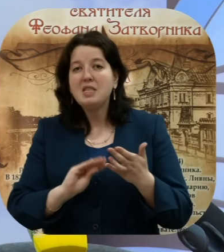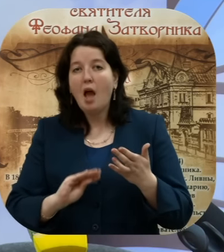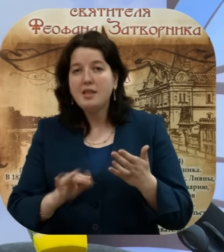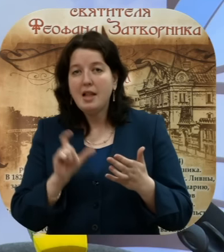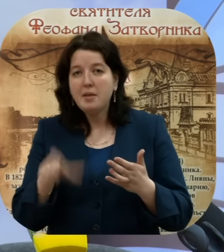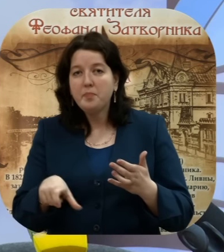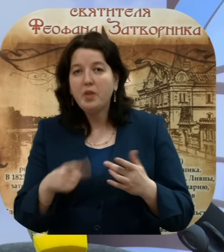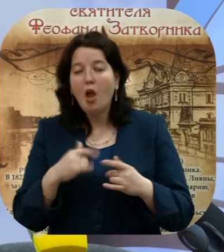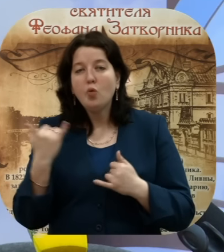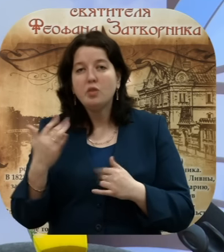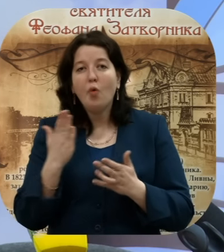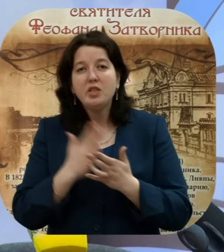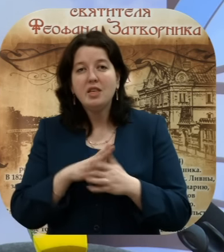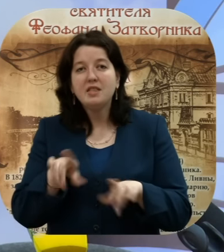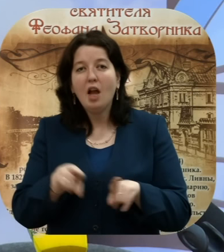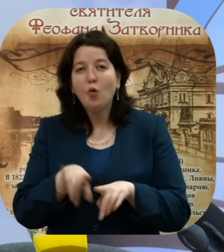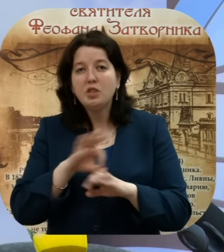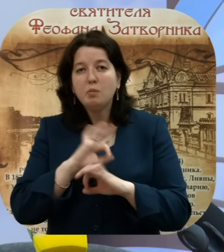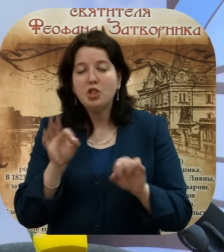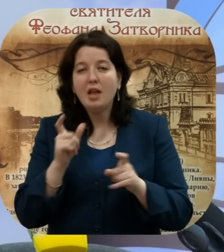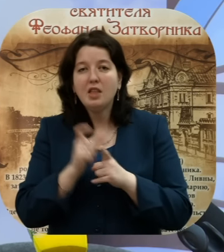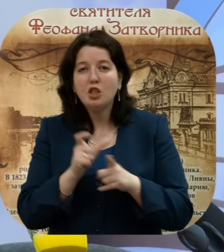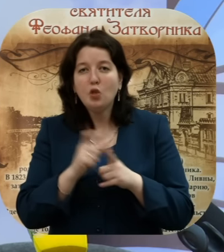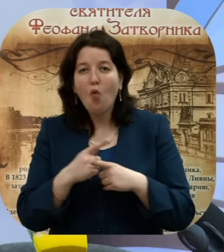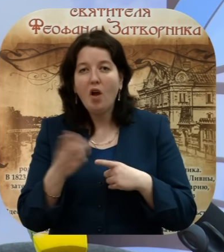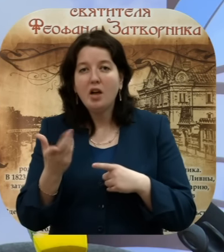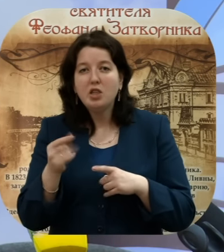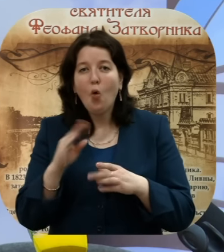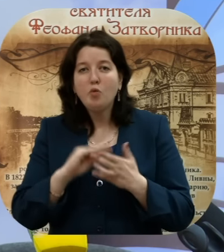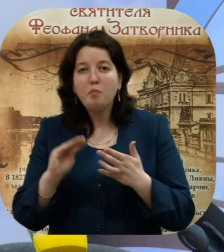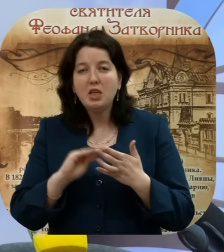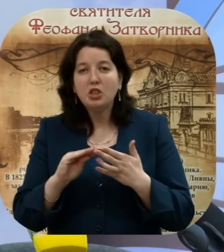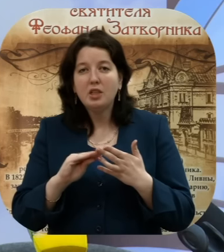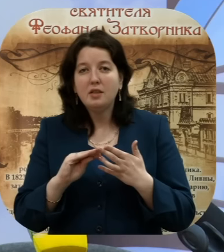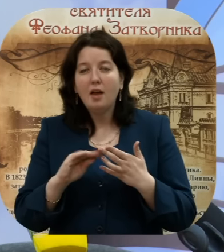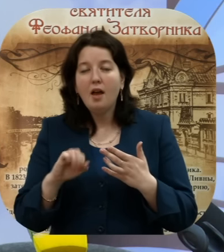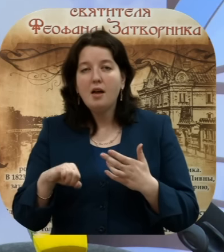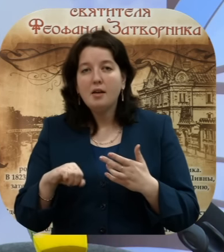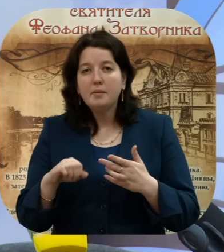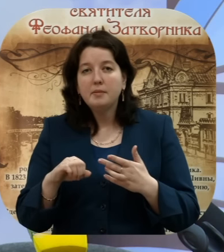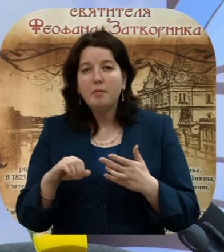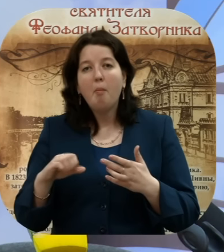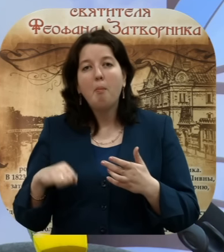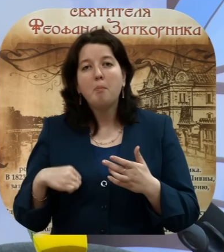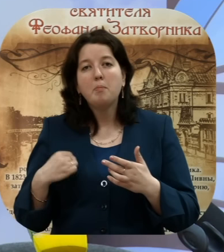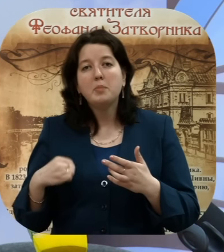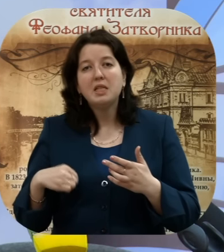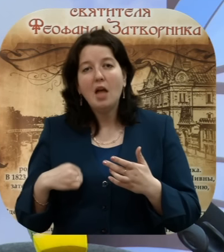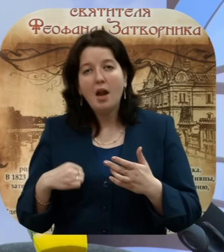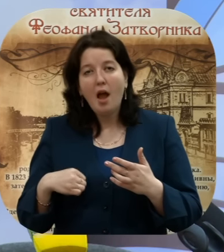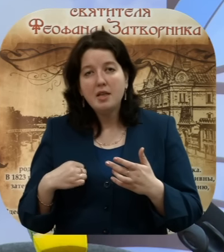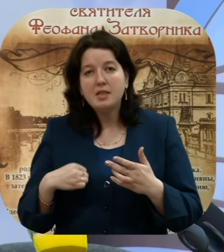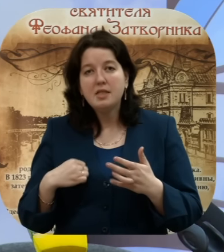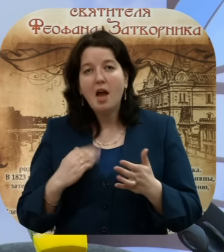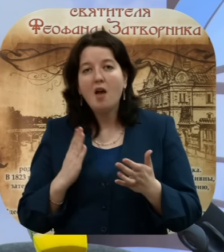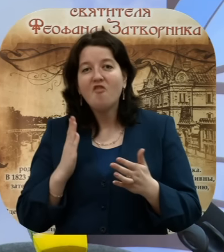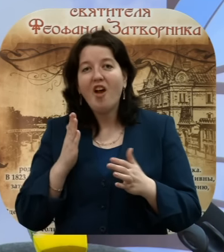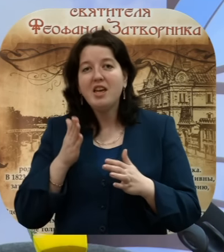такое замечательное слово, где он пишет: «Постарайся войти